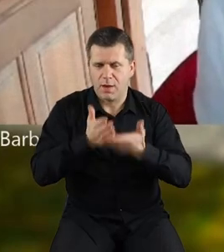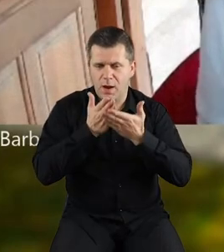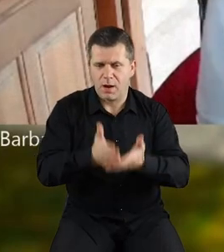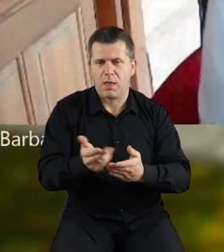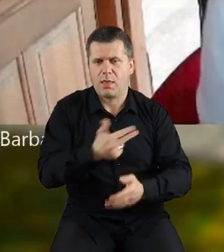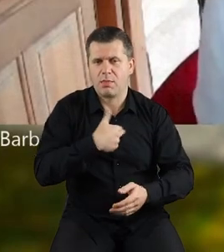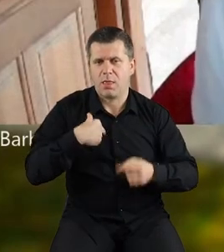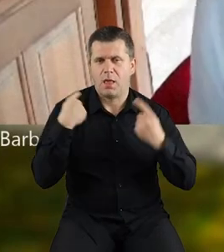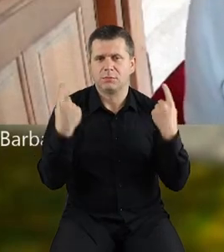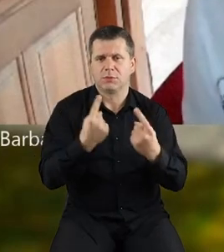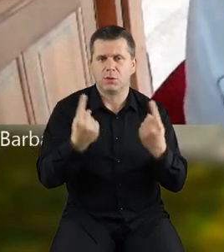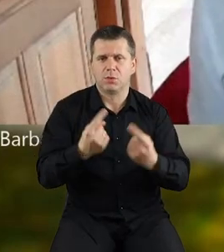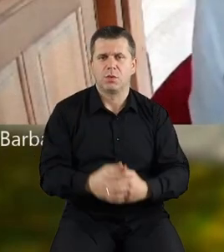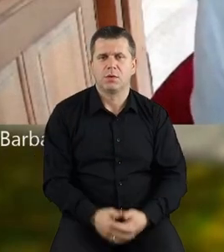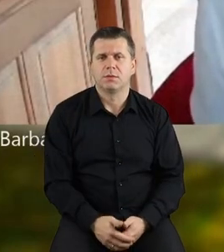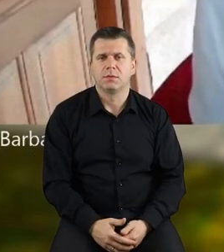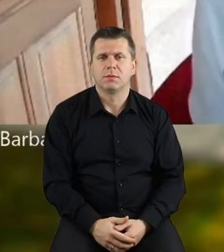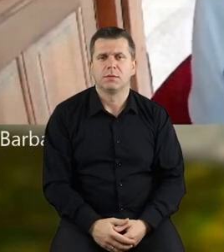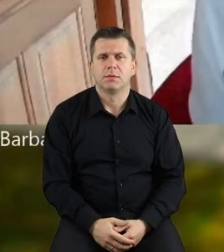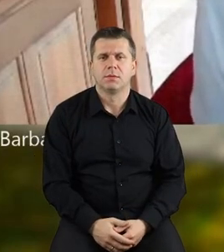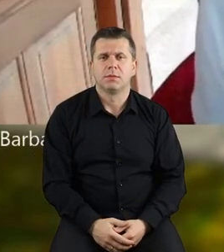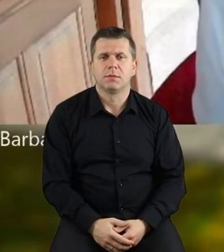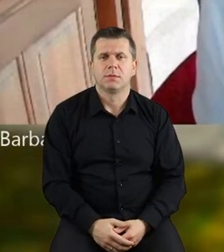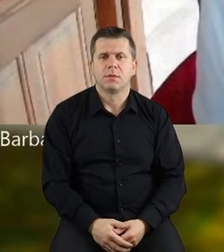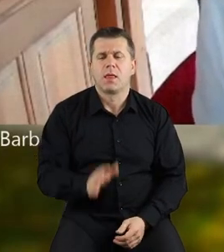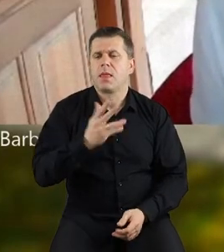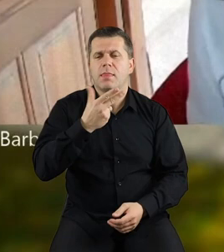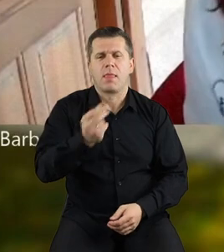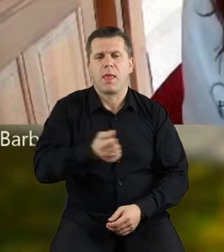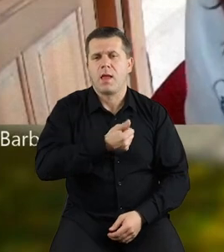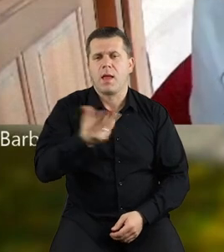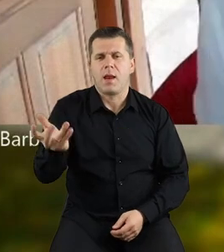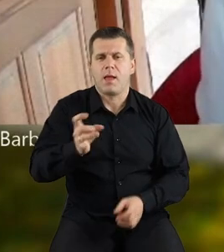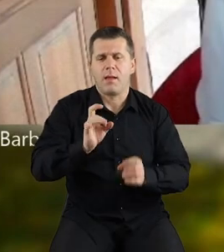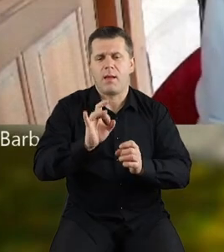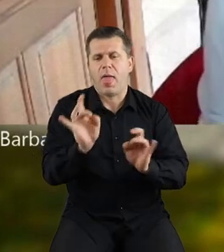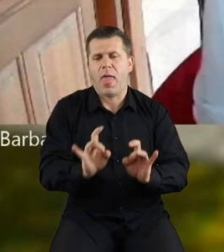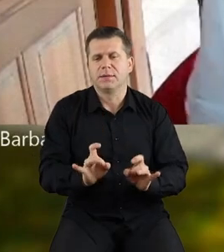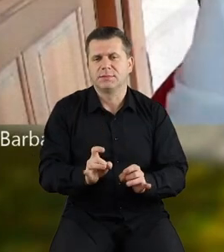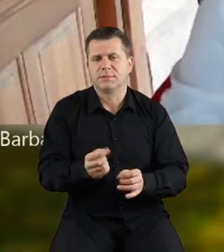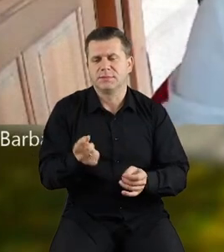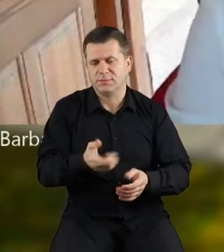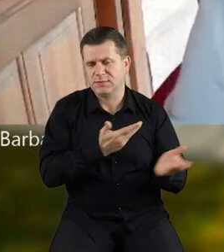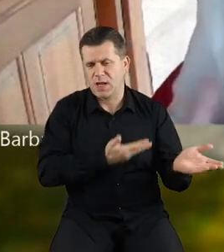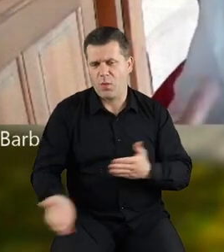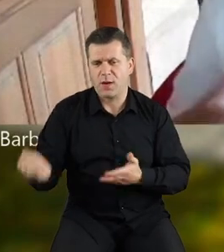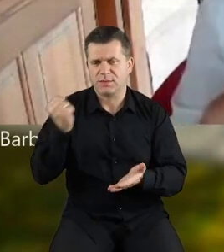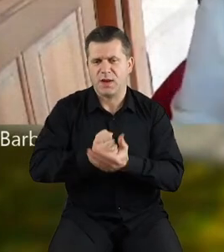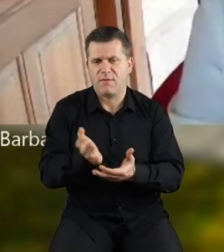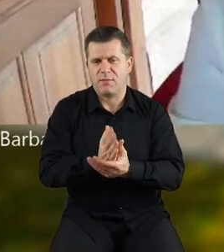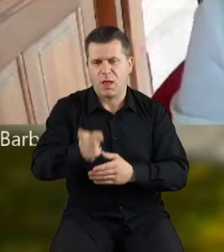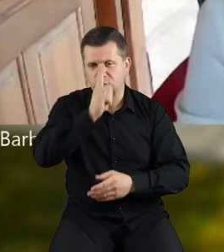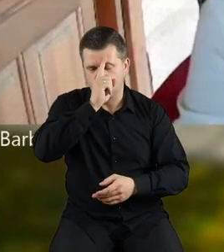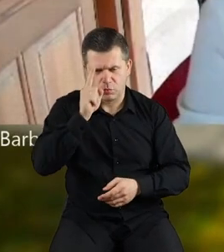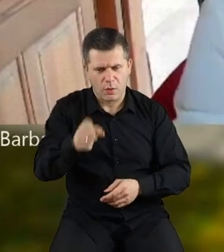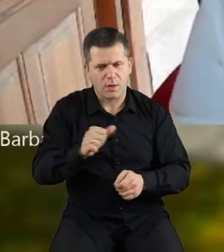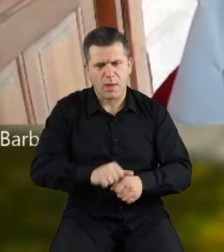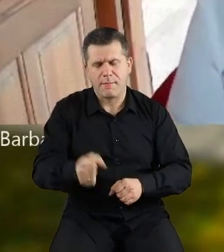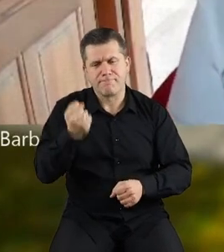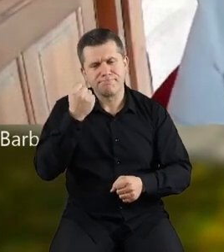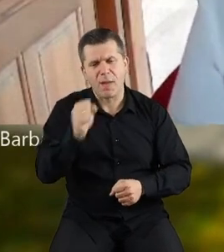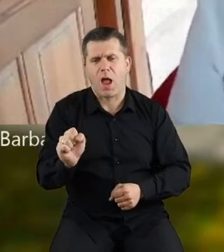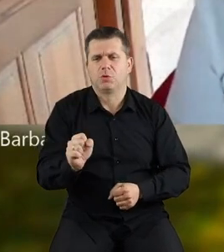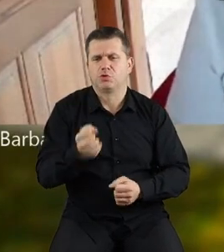ratuje naszą sytuację, nie kilka gestów załatwia sprawy międzyludzkie. To